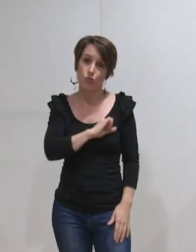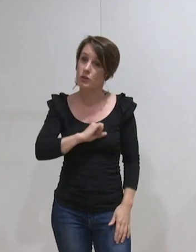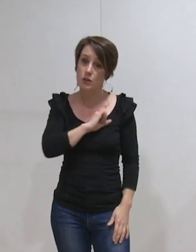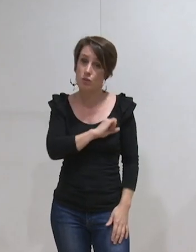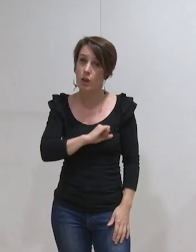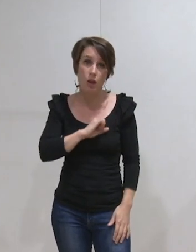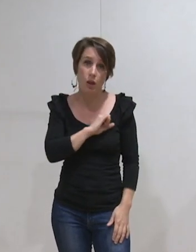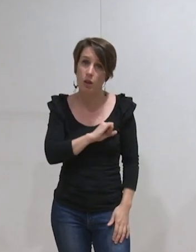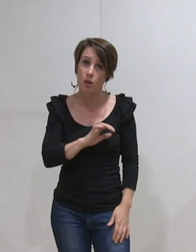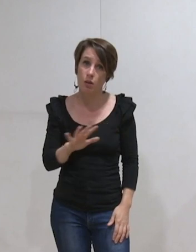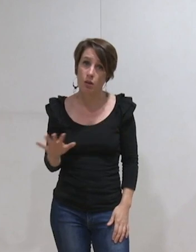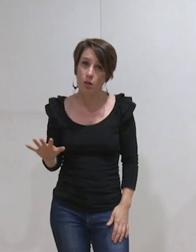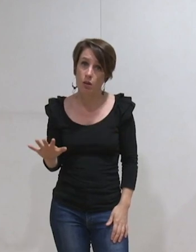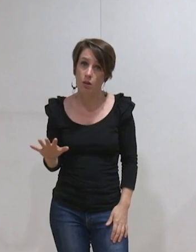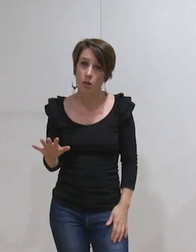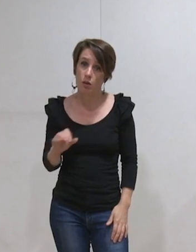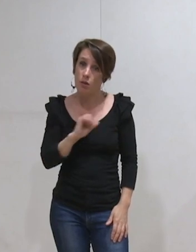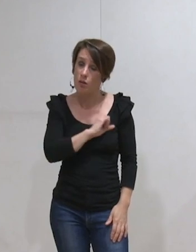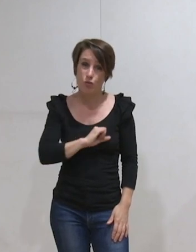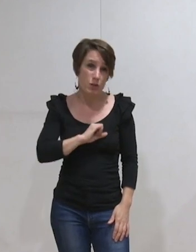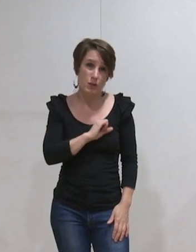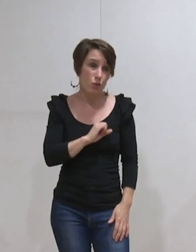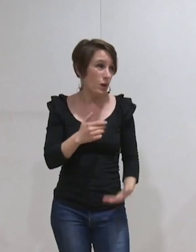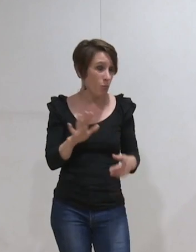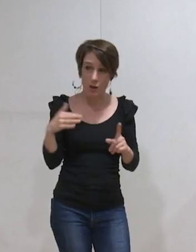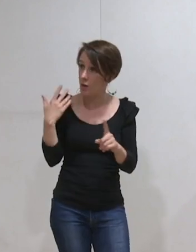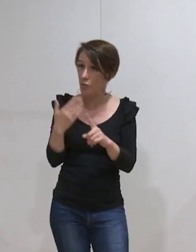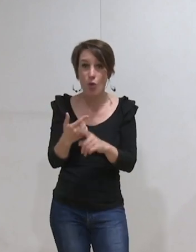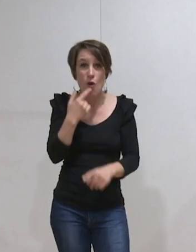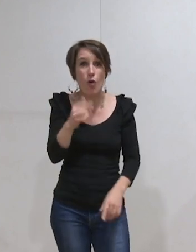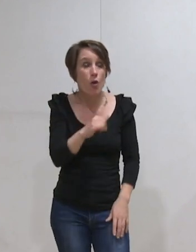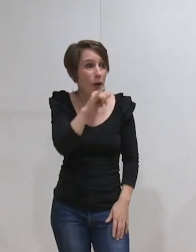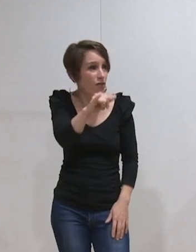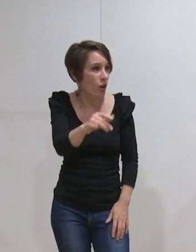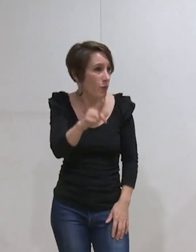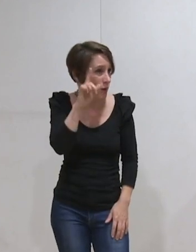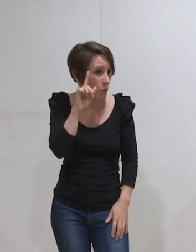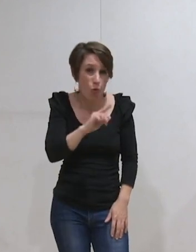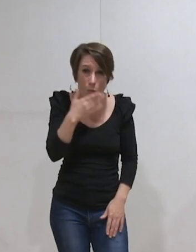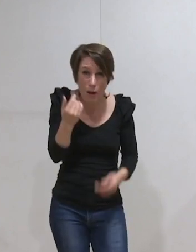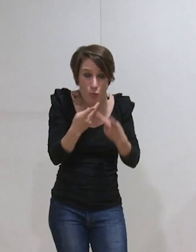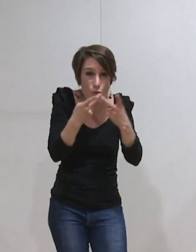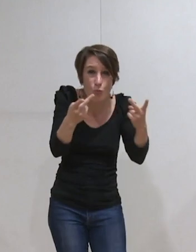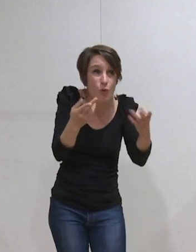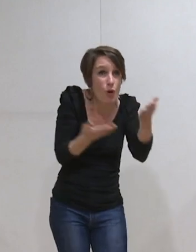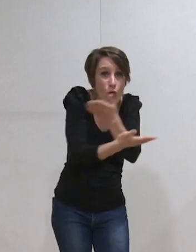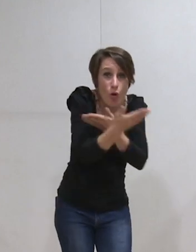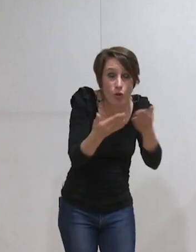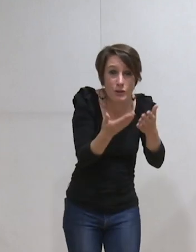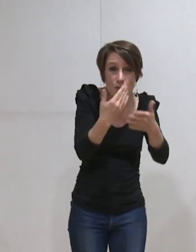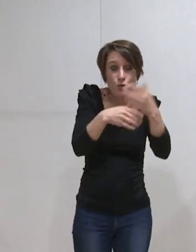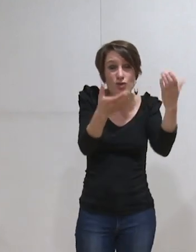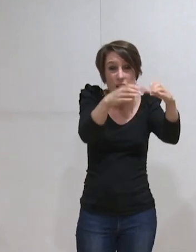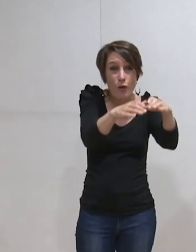mais je suis désolé parce que en fait on en parle jamais de ça si on pouvait en parler en commission au moins mais c'est la première